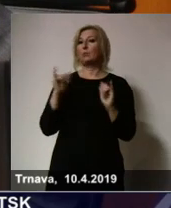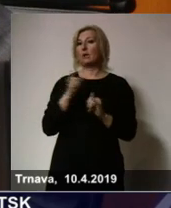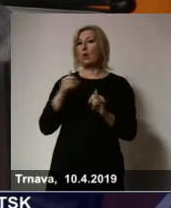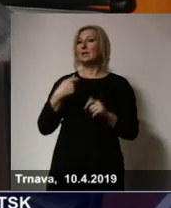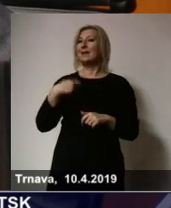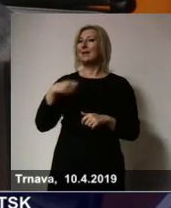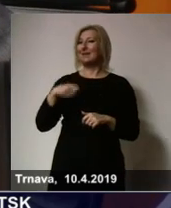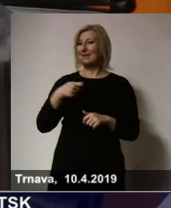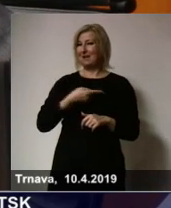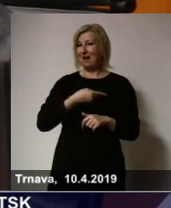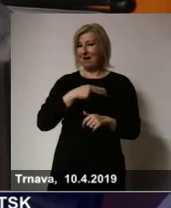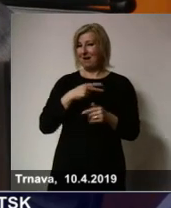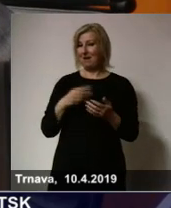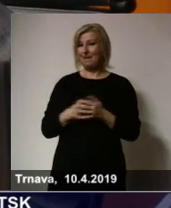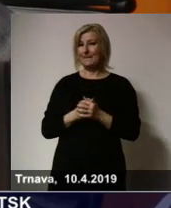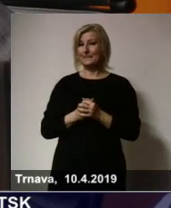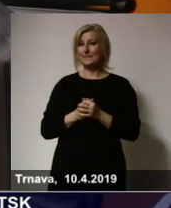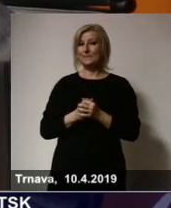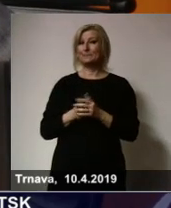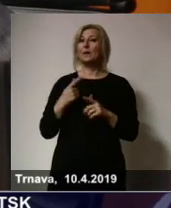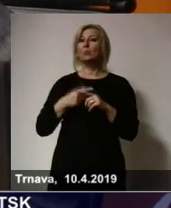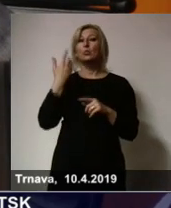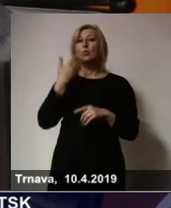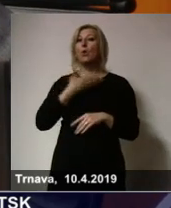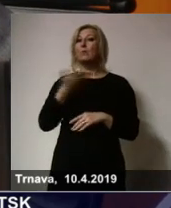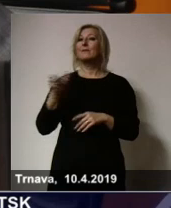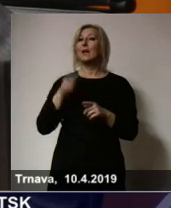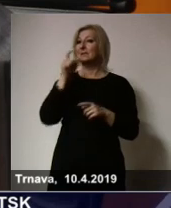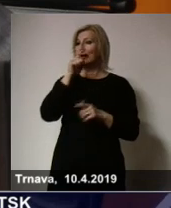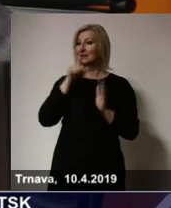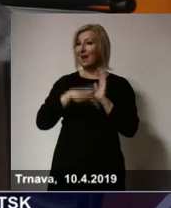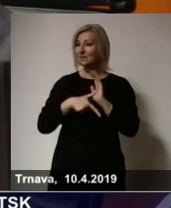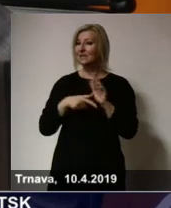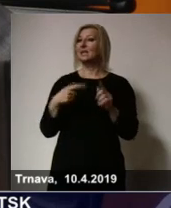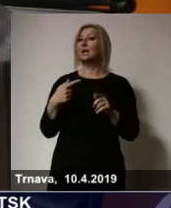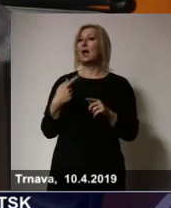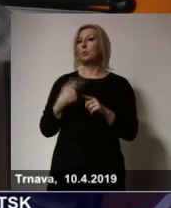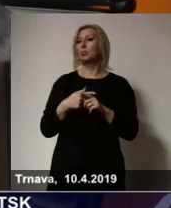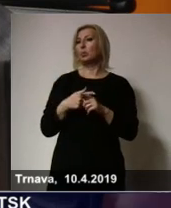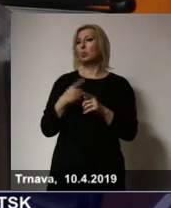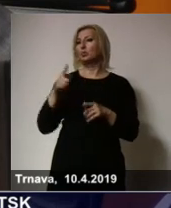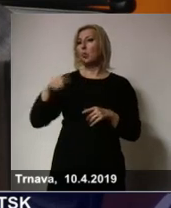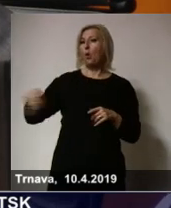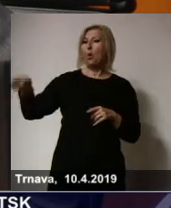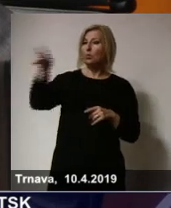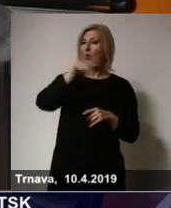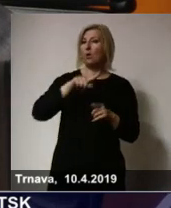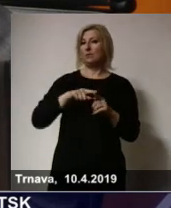si obyvatelia Trnavského samosprávneho kraja, ako aj širšieho okolia